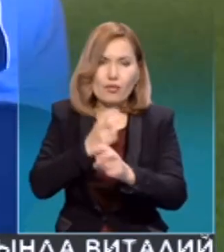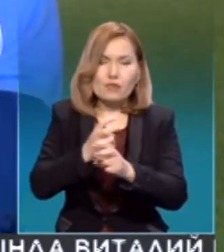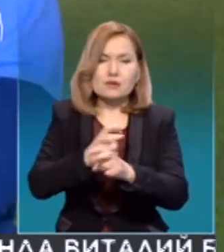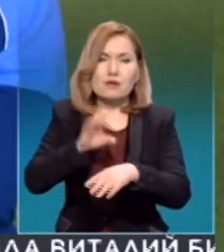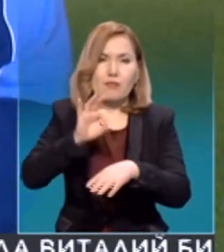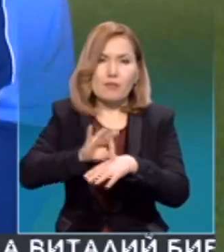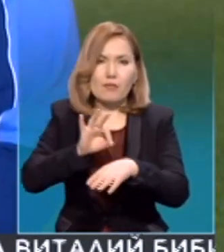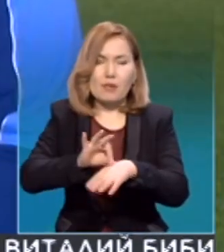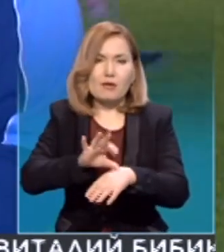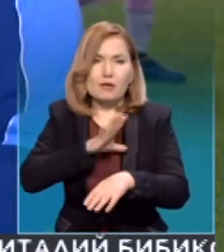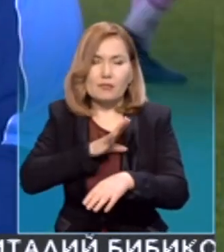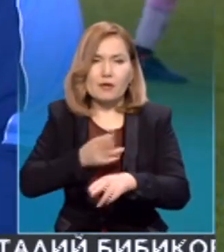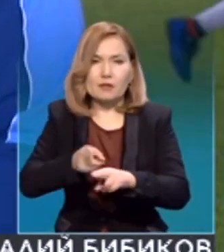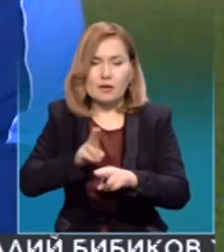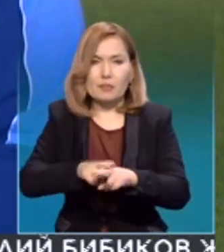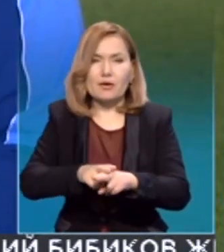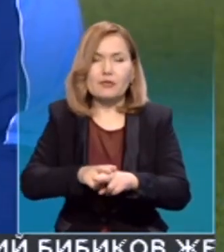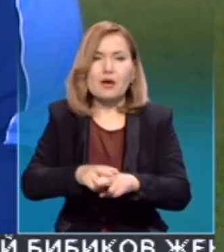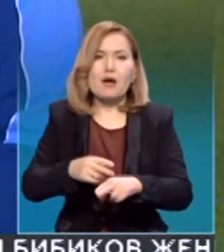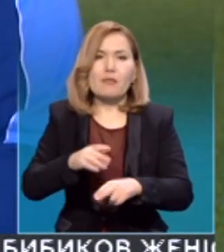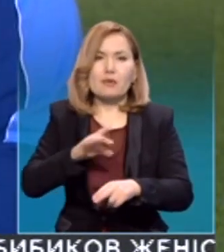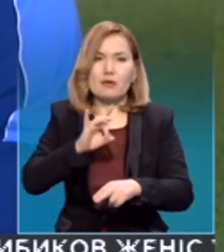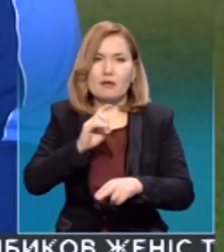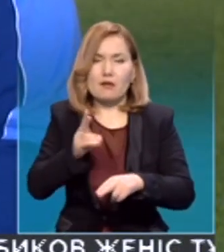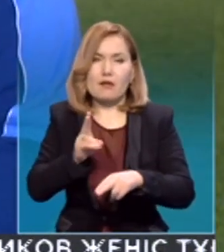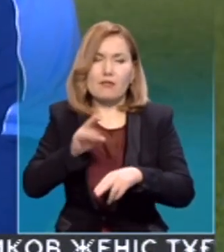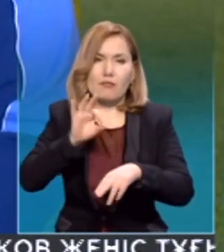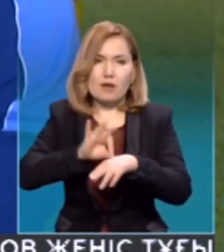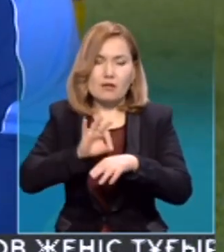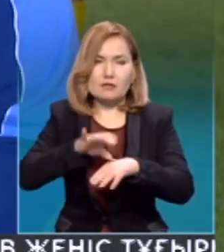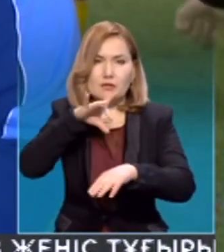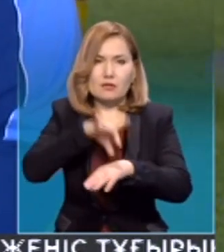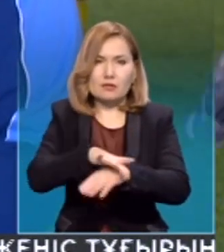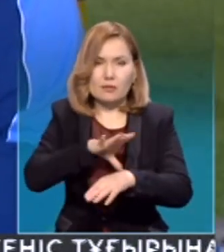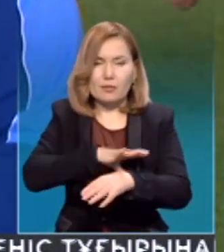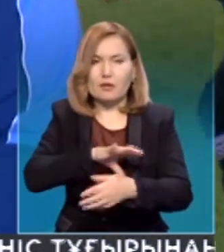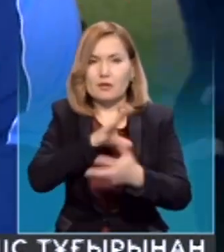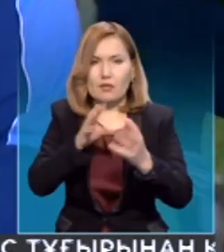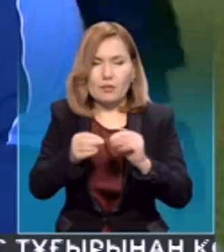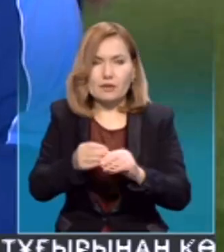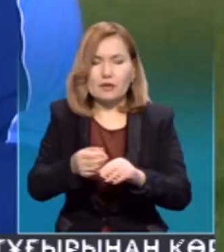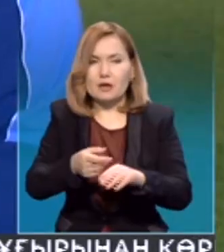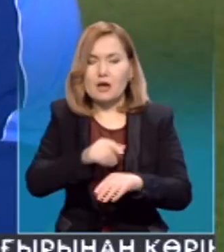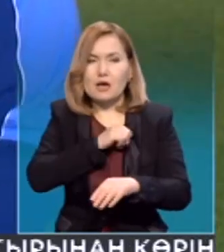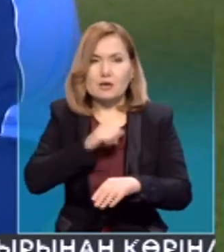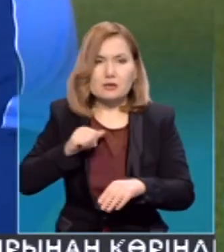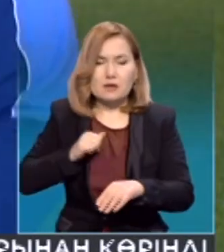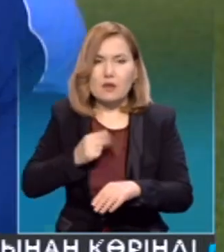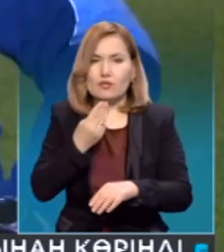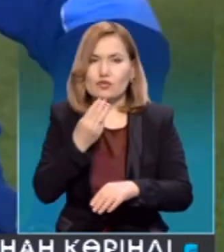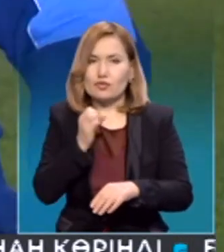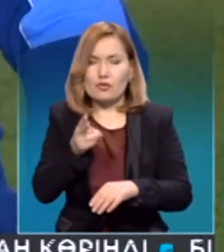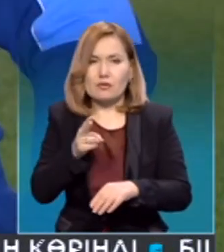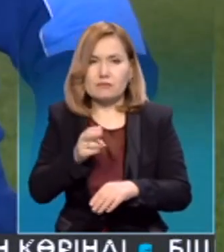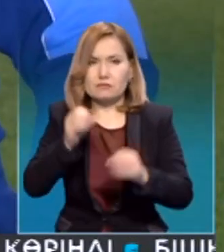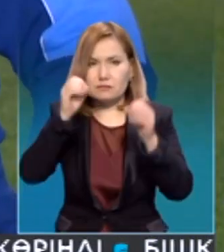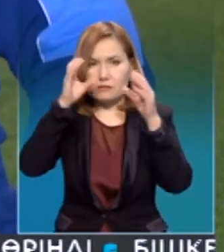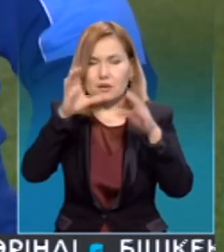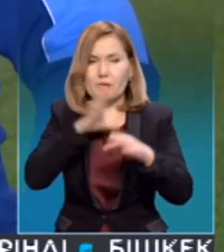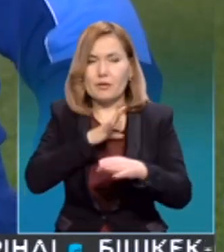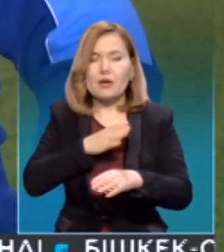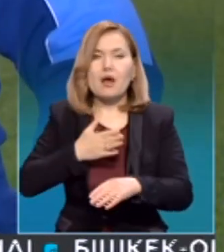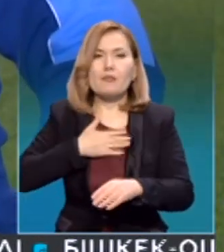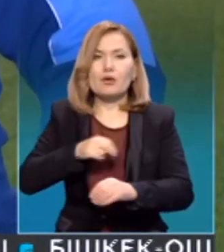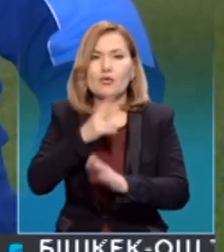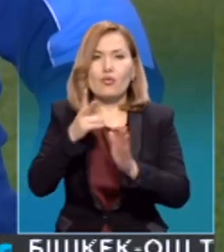кости 2-ші степень деп. Енді бір сөзбен айтқанда рак кости. Мен үшін 17